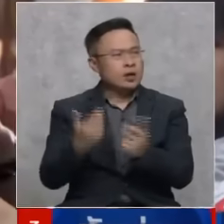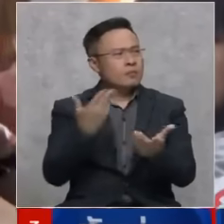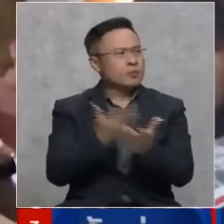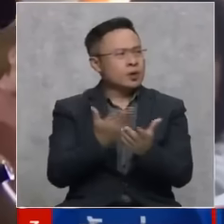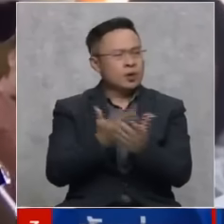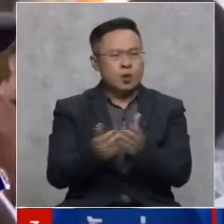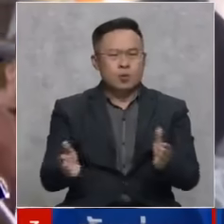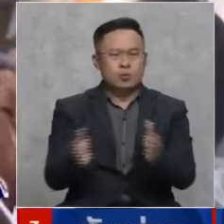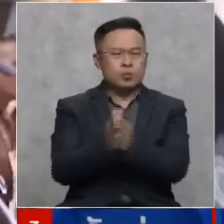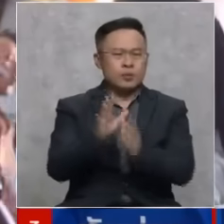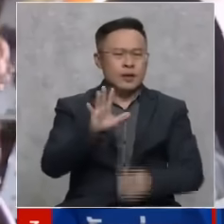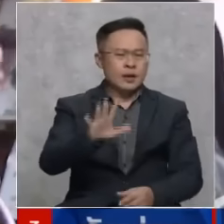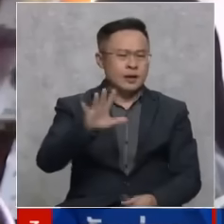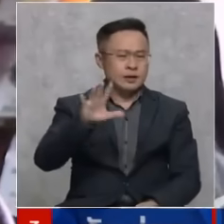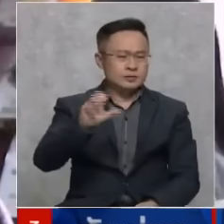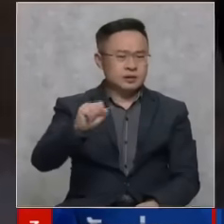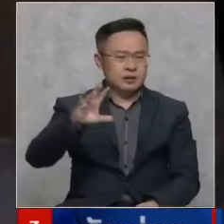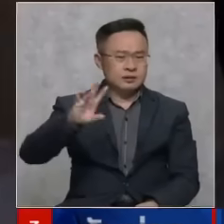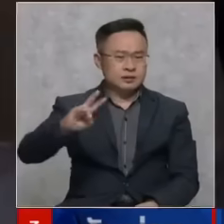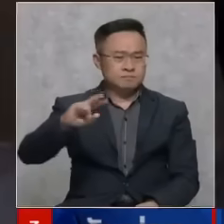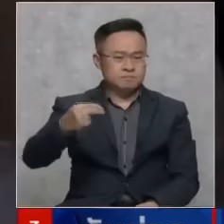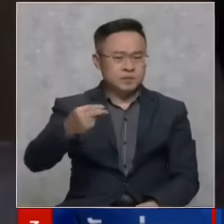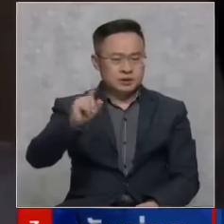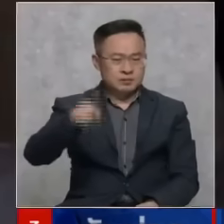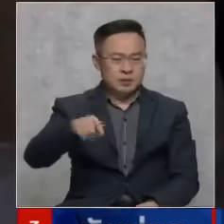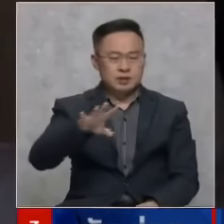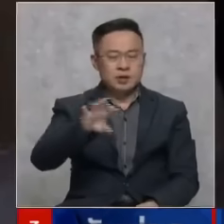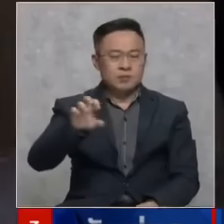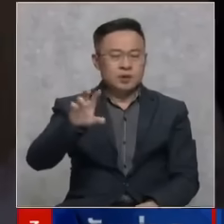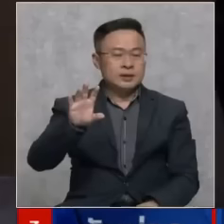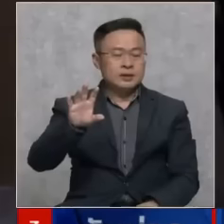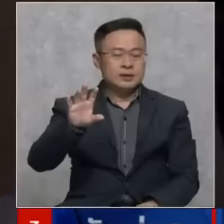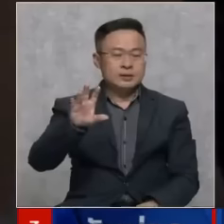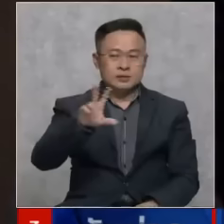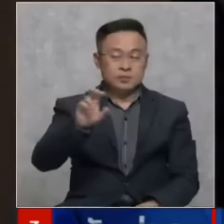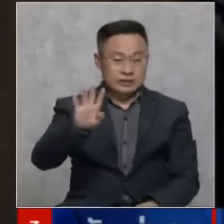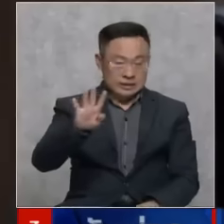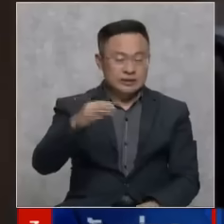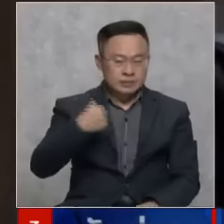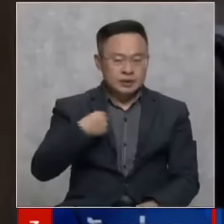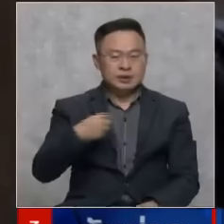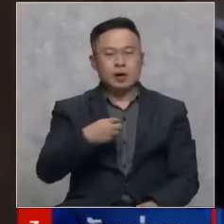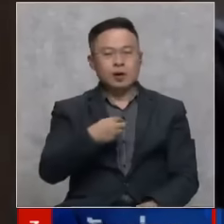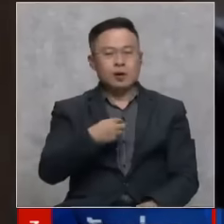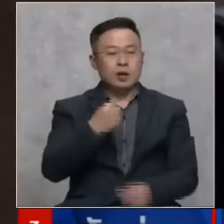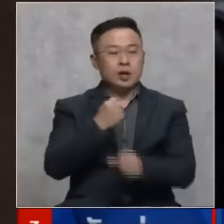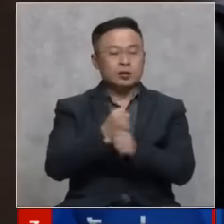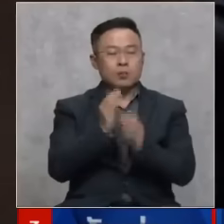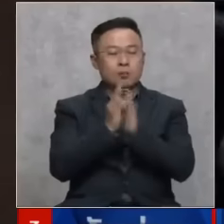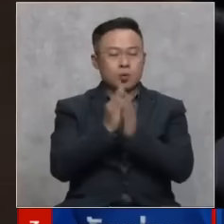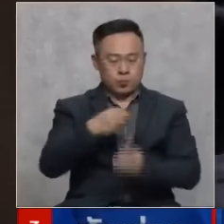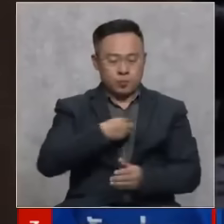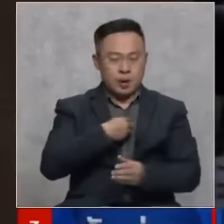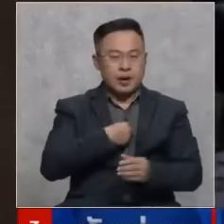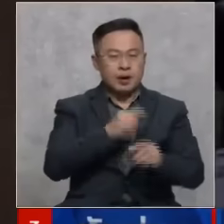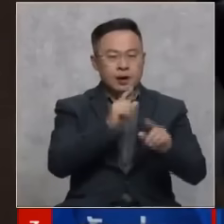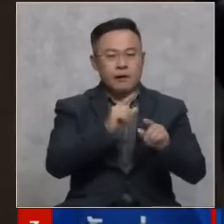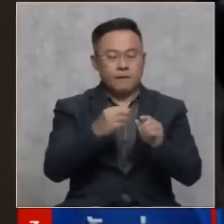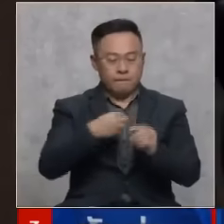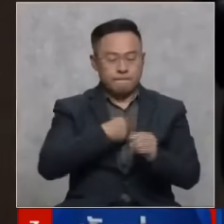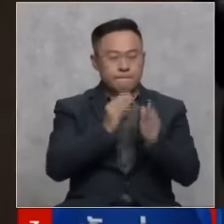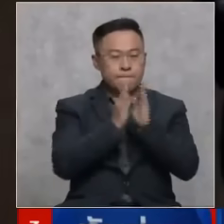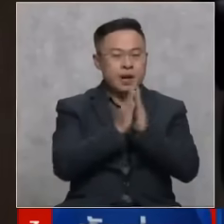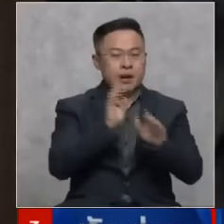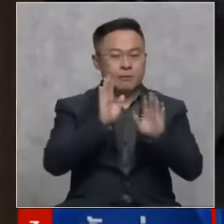าณ 571,304 บาทมีอะไรบ้างเช่นวัตถุมงคลจากการทำบุญ825องค์อันนี้